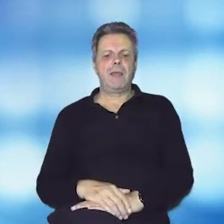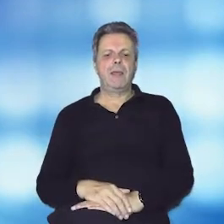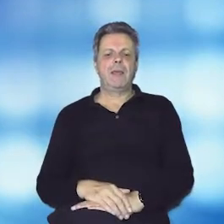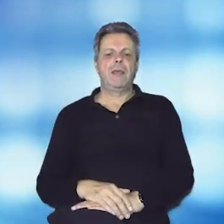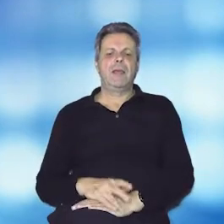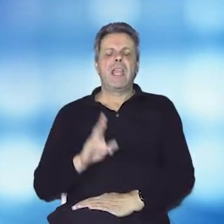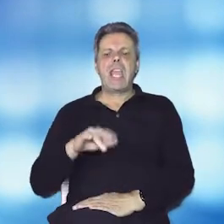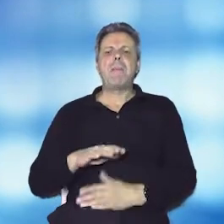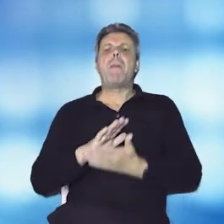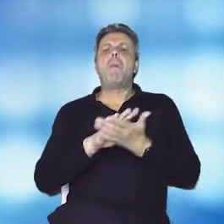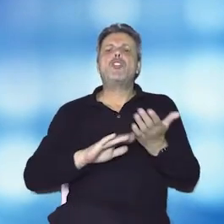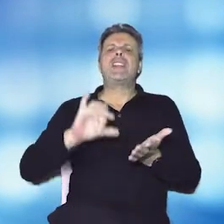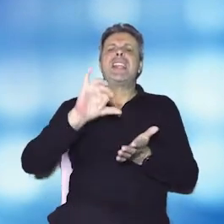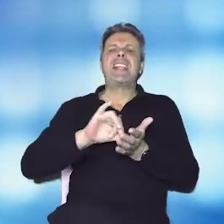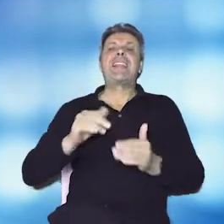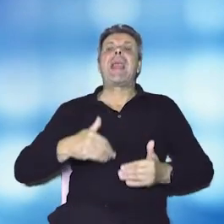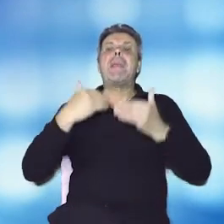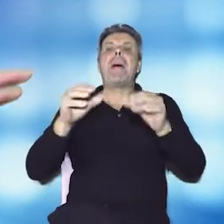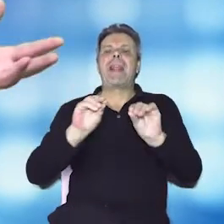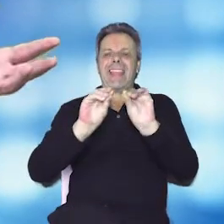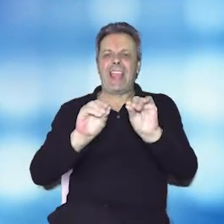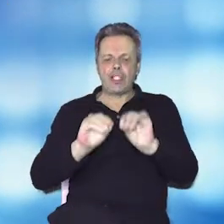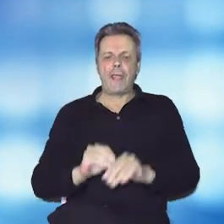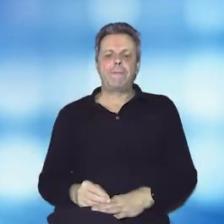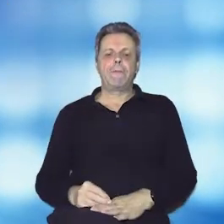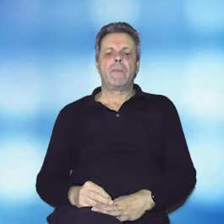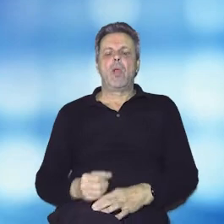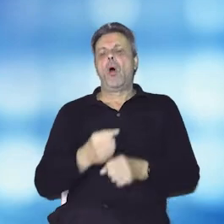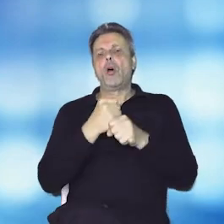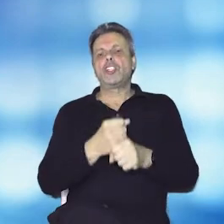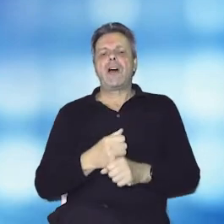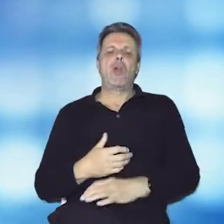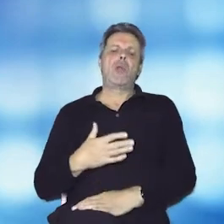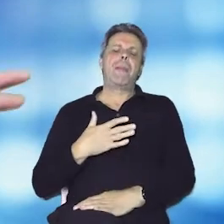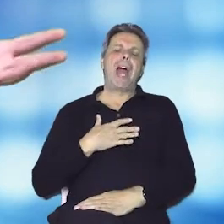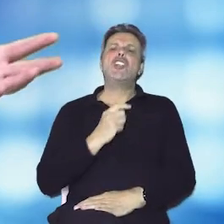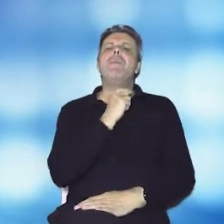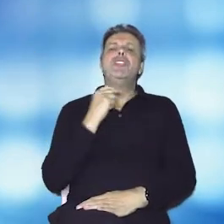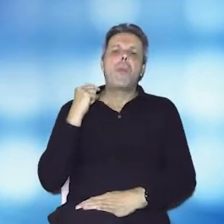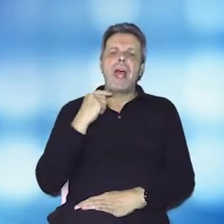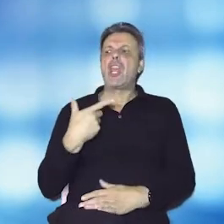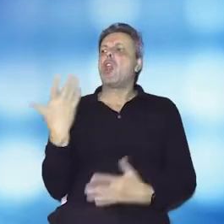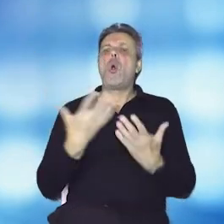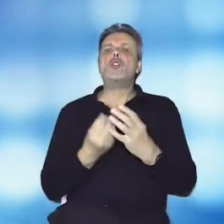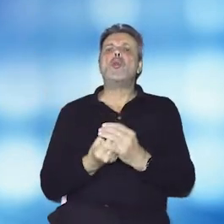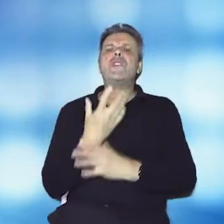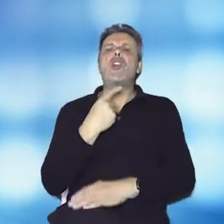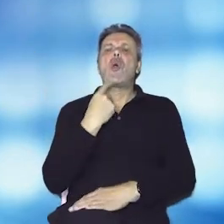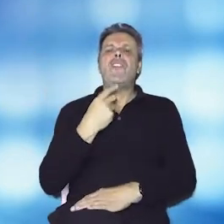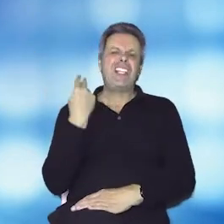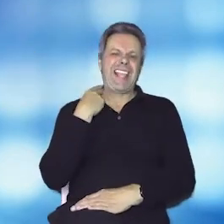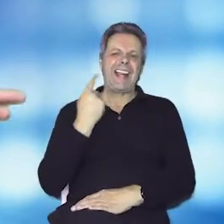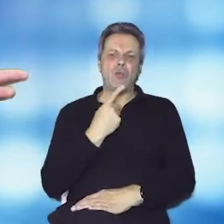imamo početni, srednji, napredni tečaj, održavaju ga naši misionari koji su izvorni govornici engleskog jezika